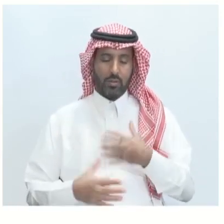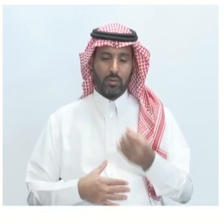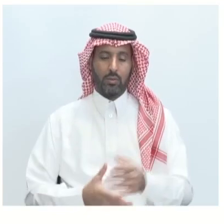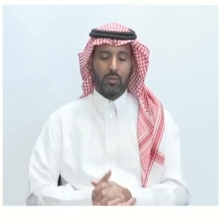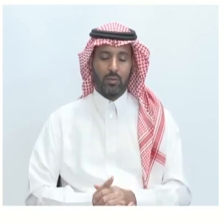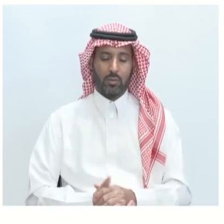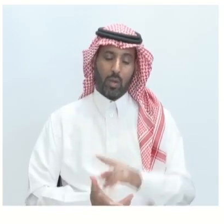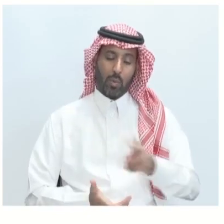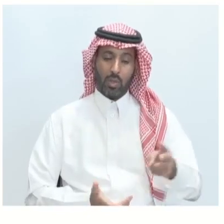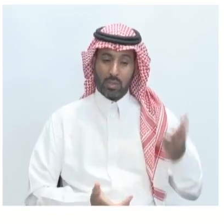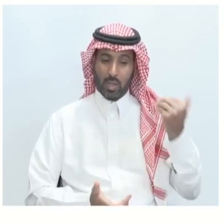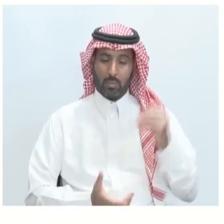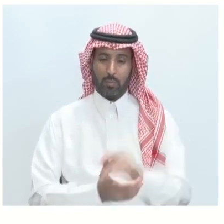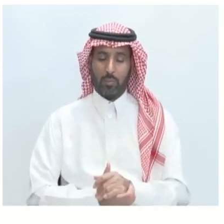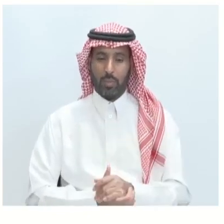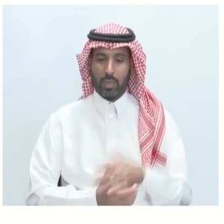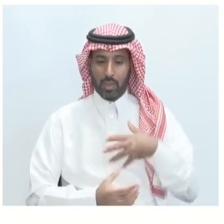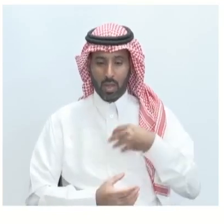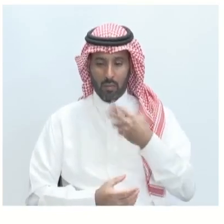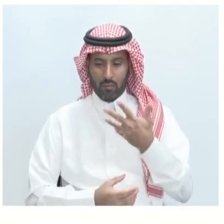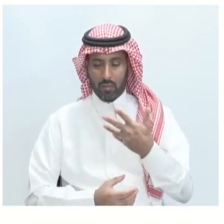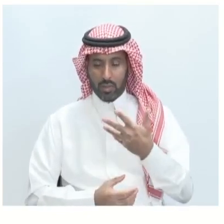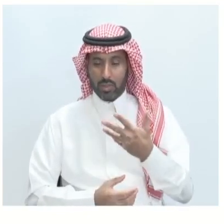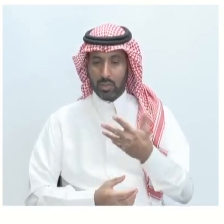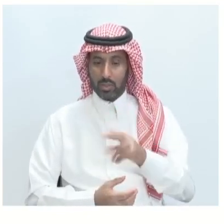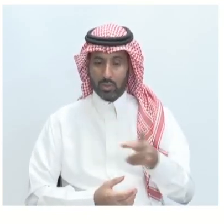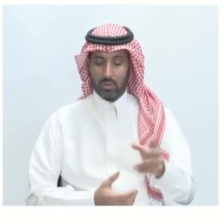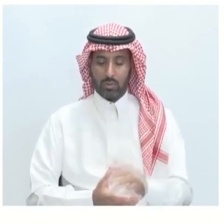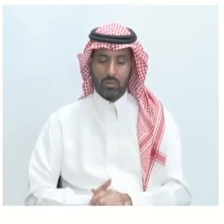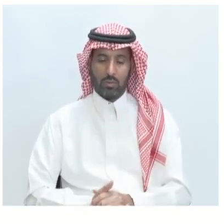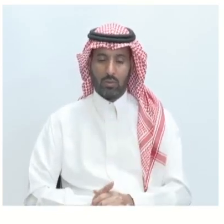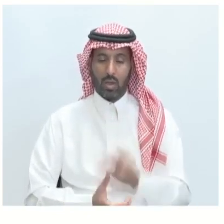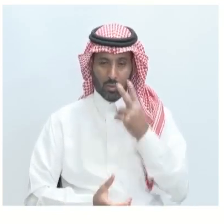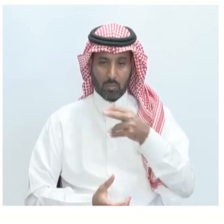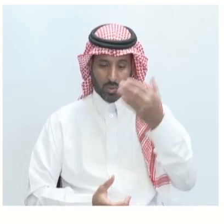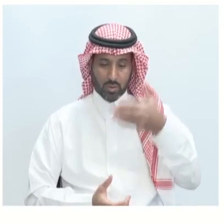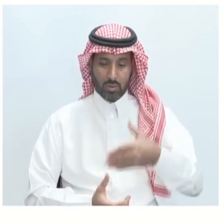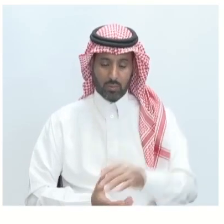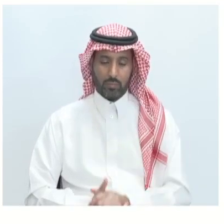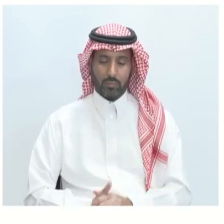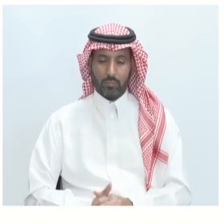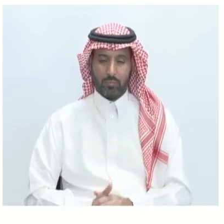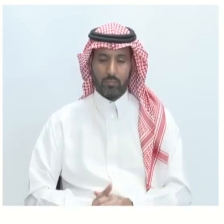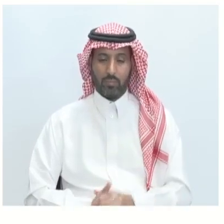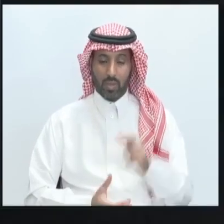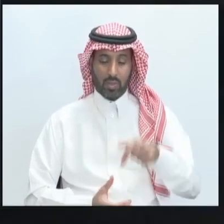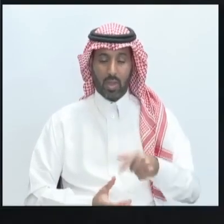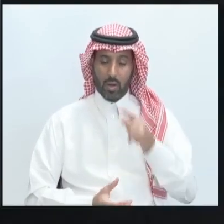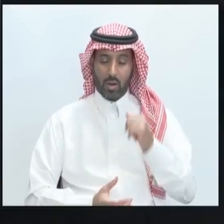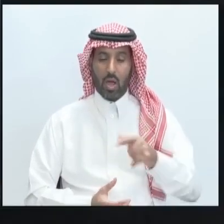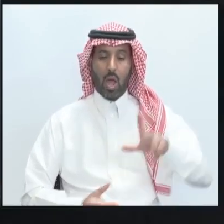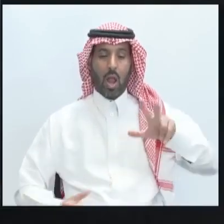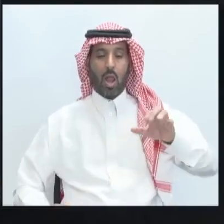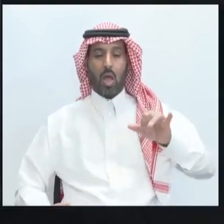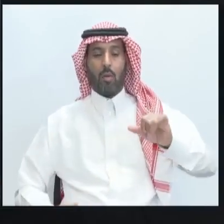المرحله السابقه الى موضوعات اخرى ابنائي انتم قد تلاحظون ذلك في هذه المرحله